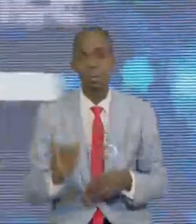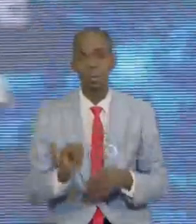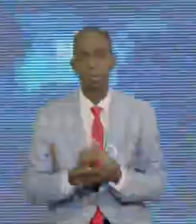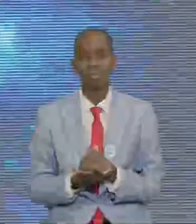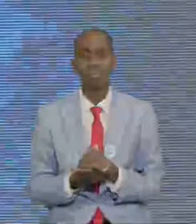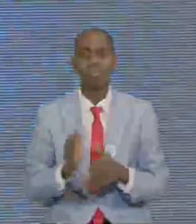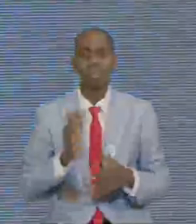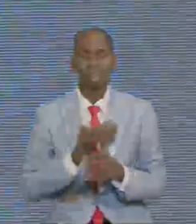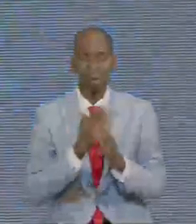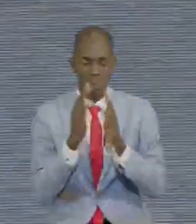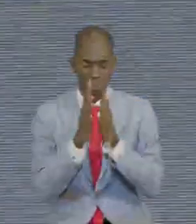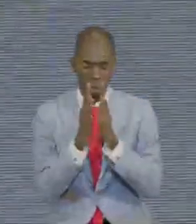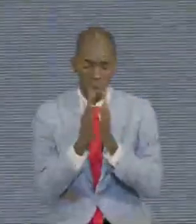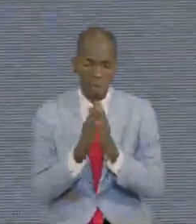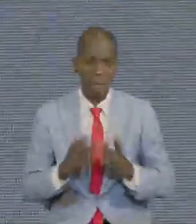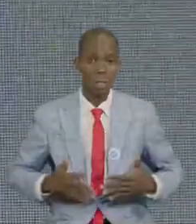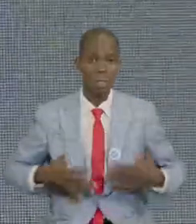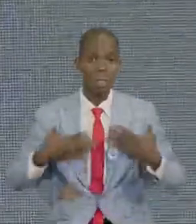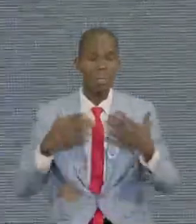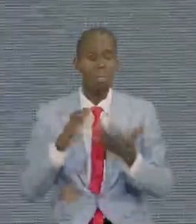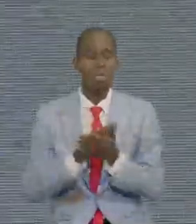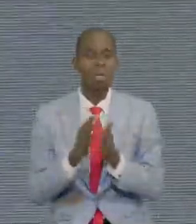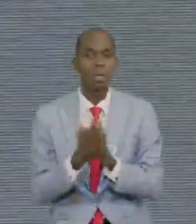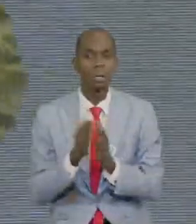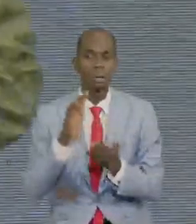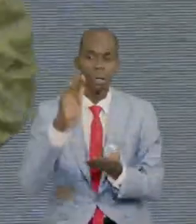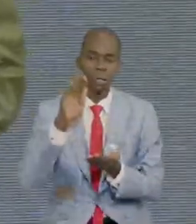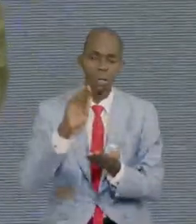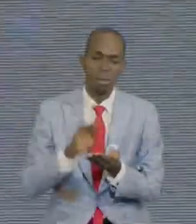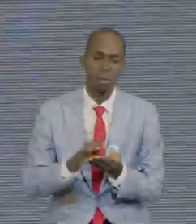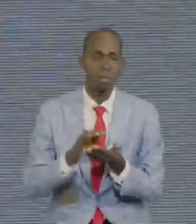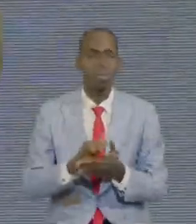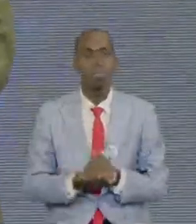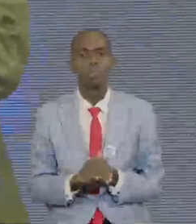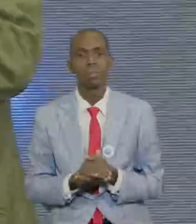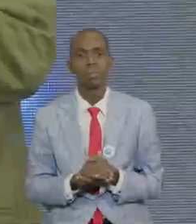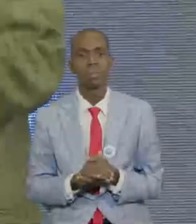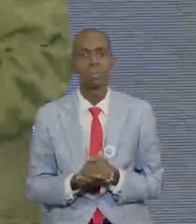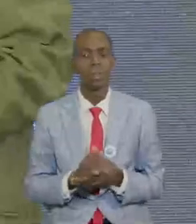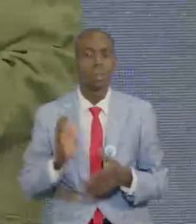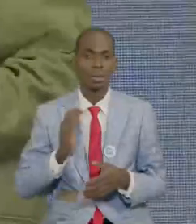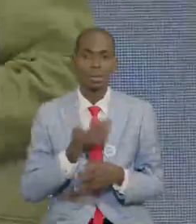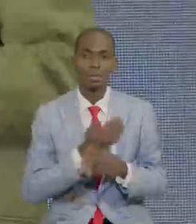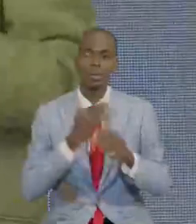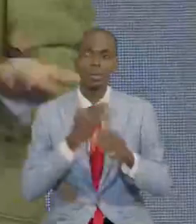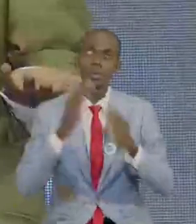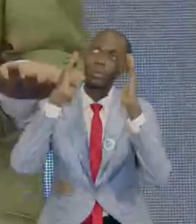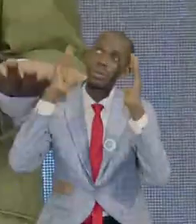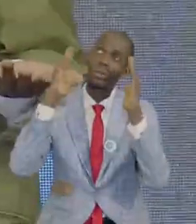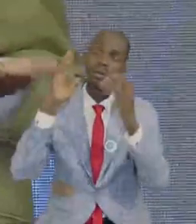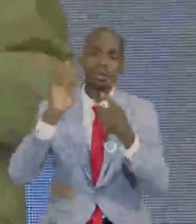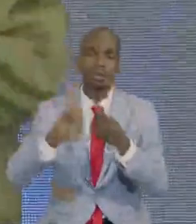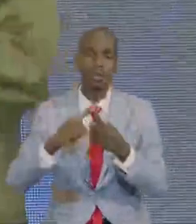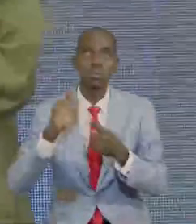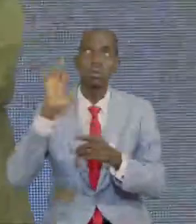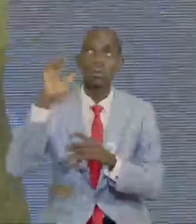succédées, our prayer life became lessened. Nos vies de prière ont commencé à diminuer. Our concentration on the word of God